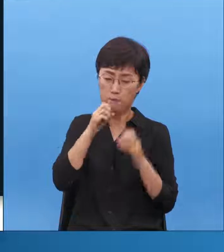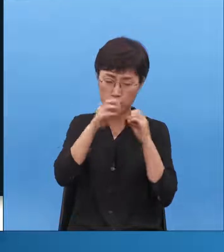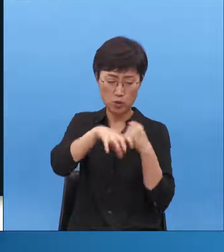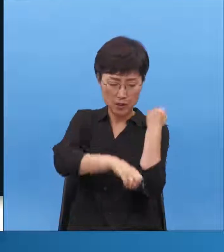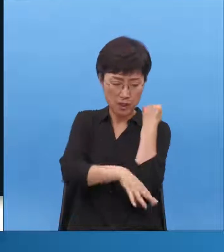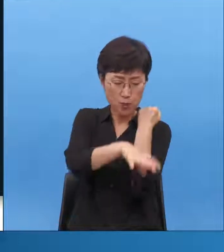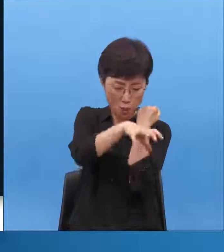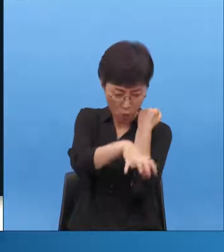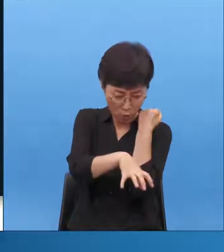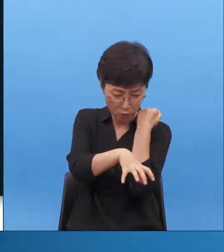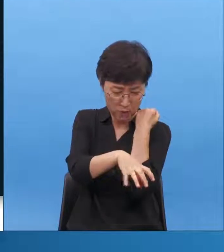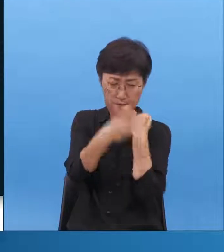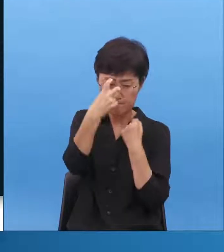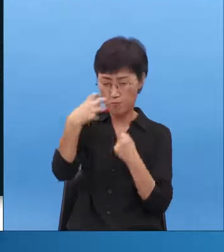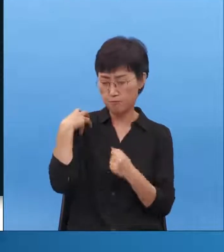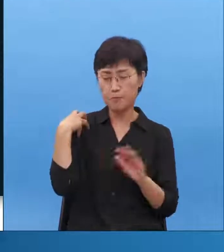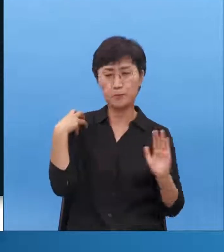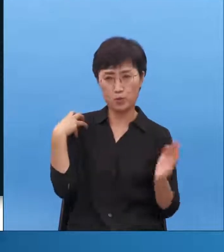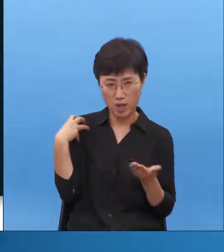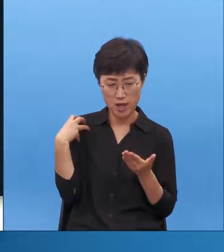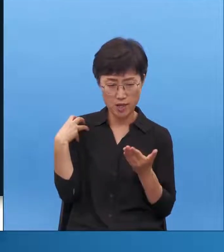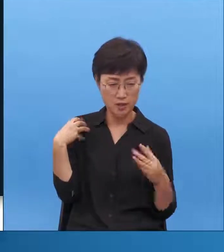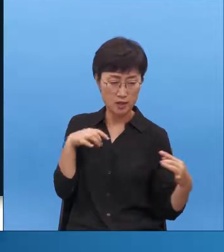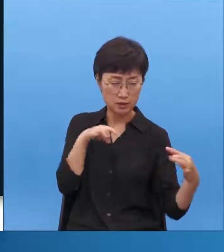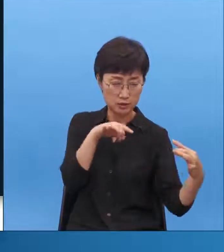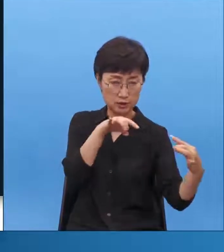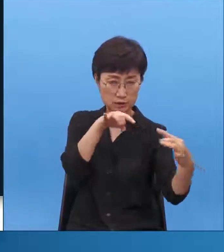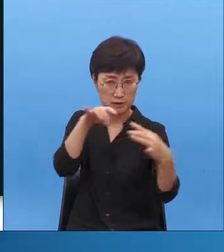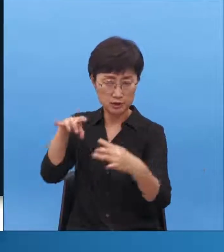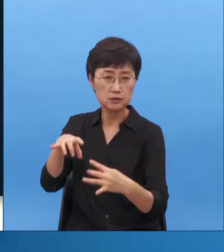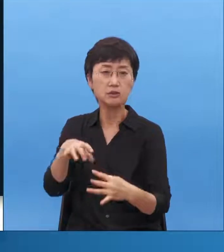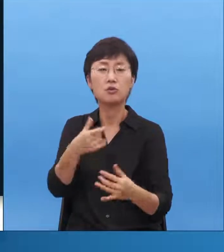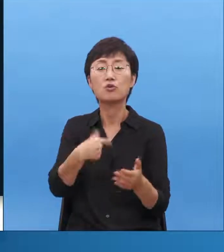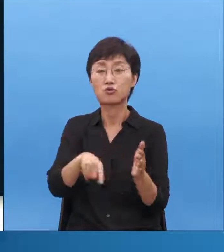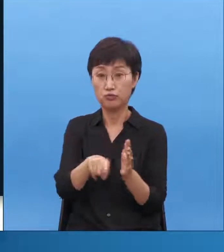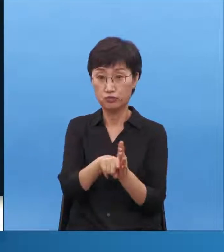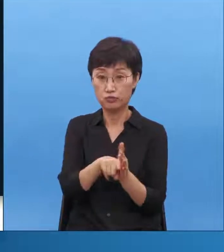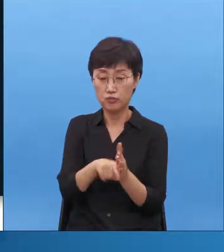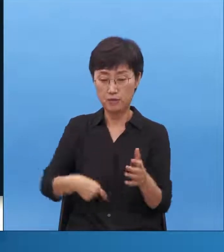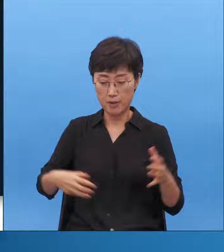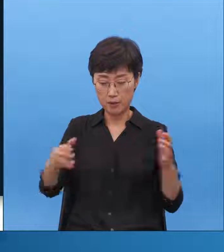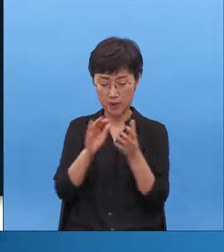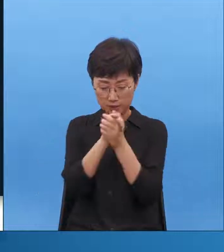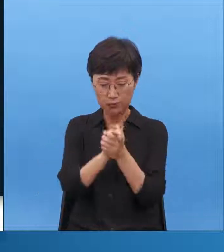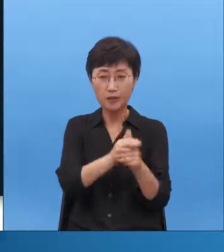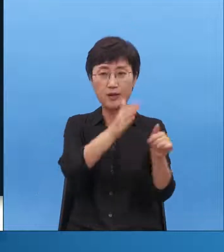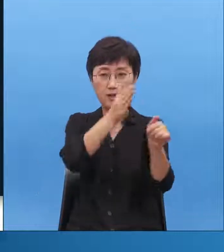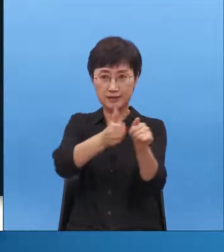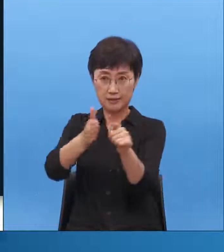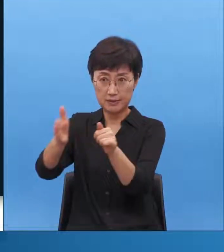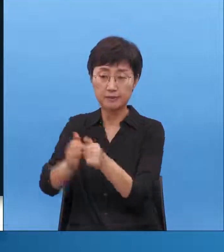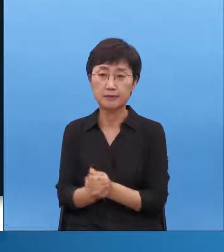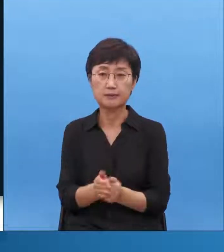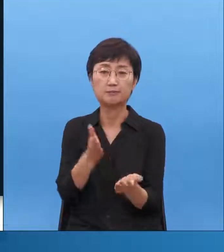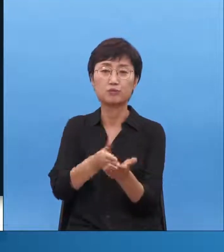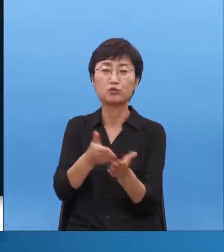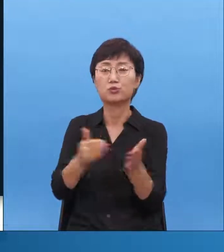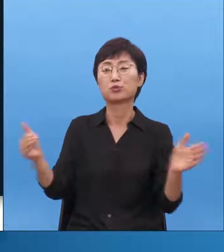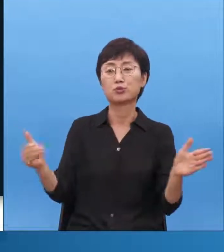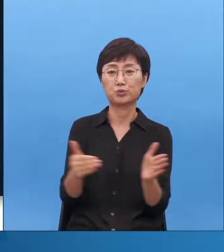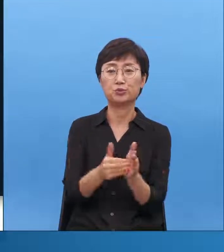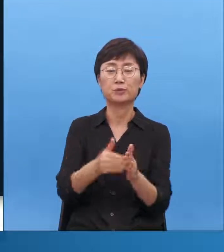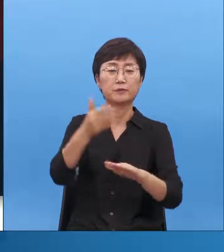안테나가 세워지고 렘넌트에게 시대적인 언약이 전달되도록 함께 기도해 주시기 바랍니다. 뉴스를